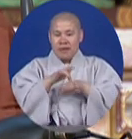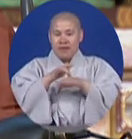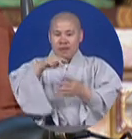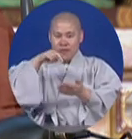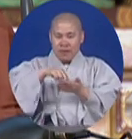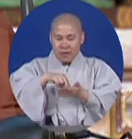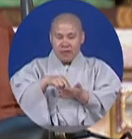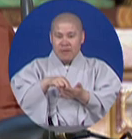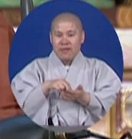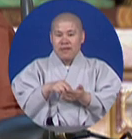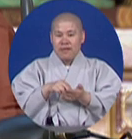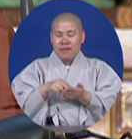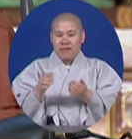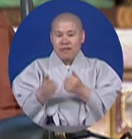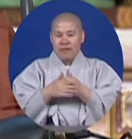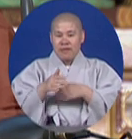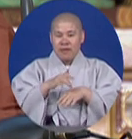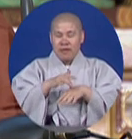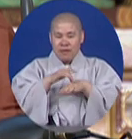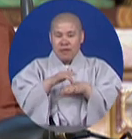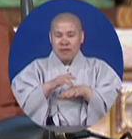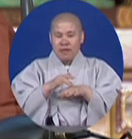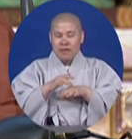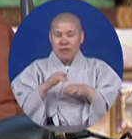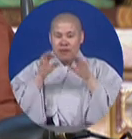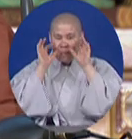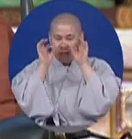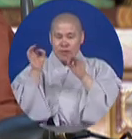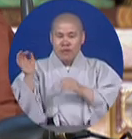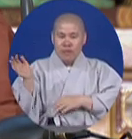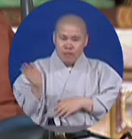그러니까 굉장히 귀신으로 보자마자 무서웠죠.